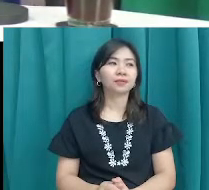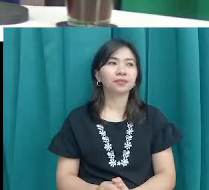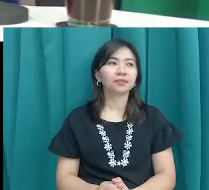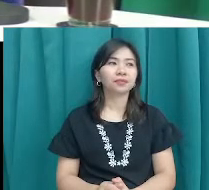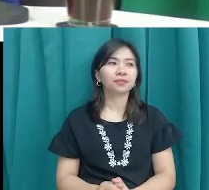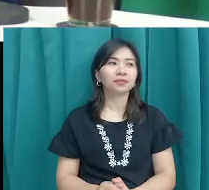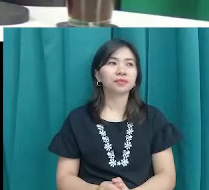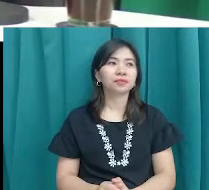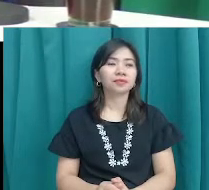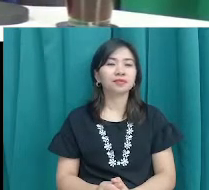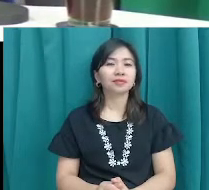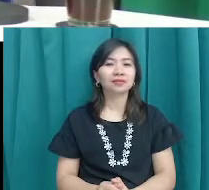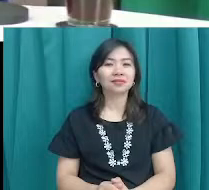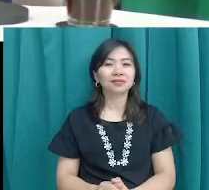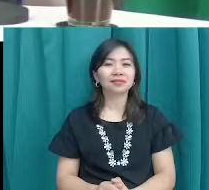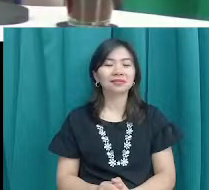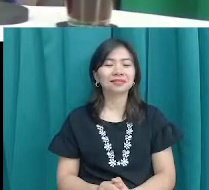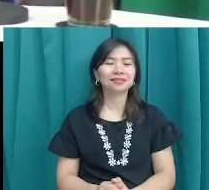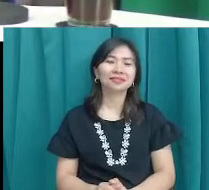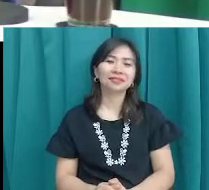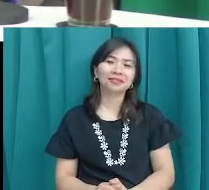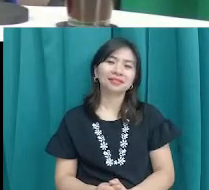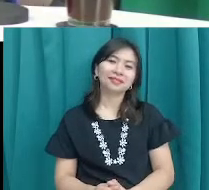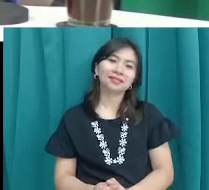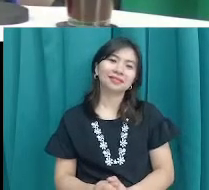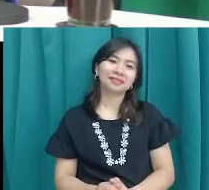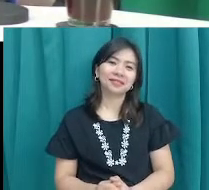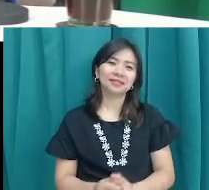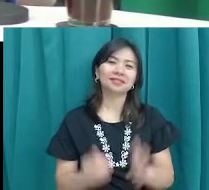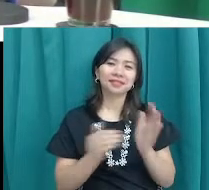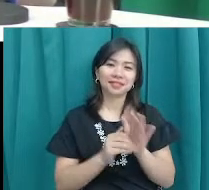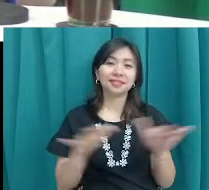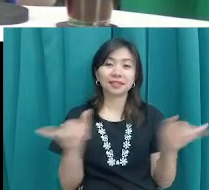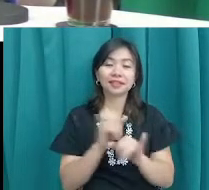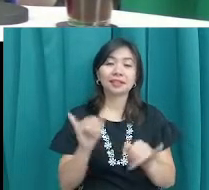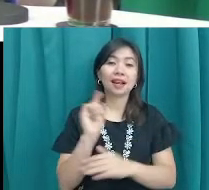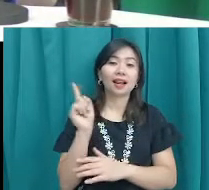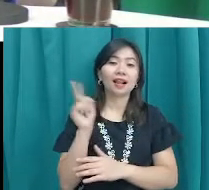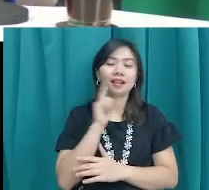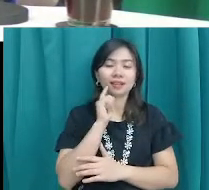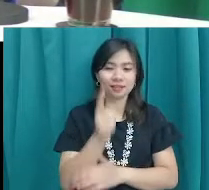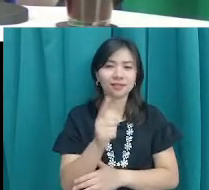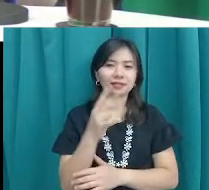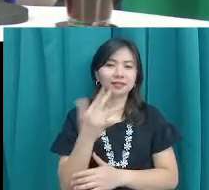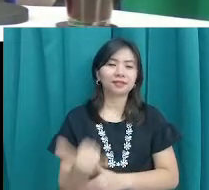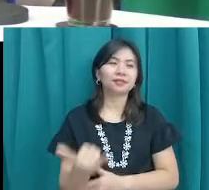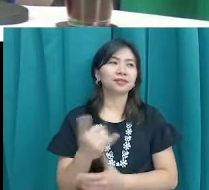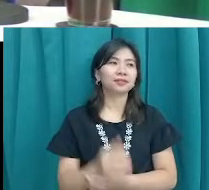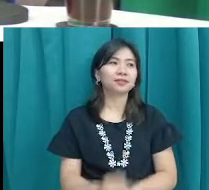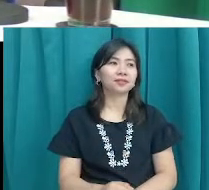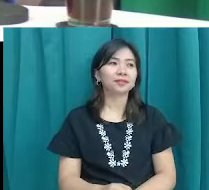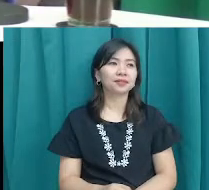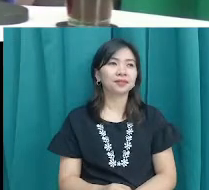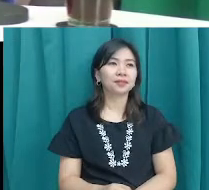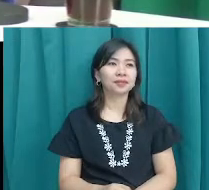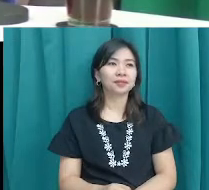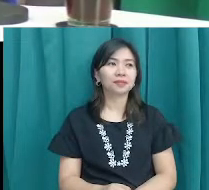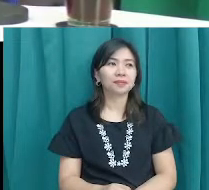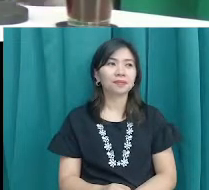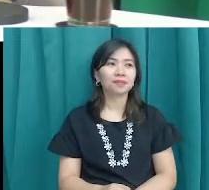mo talaga, sinilip lang eh. Oh, pero hindi, katulad nga ng sinasabi ko ito. Katulad ito, may sinisilip ako dito